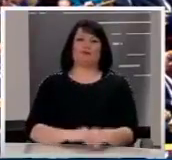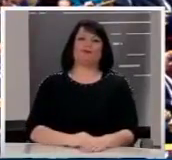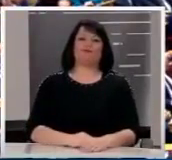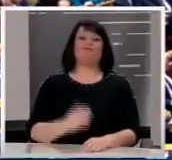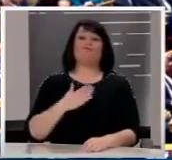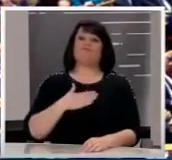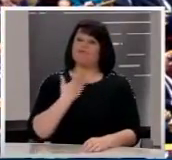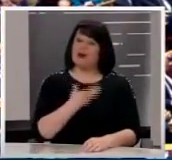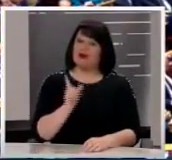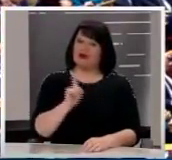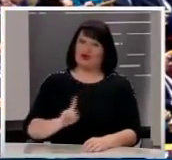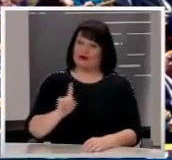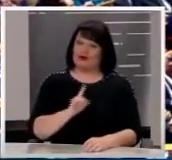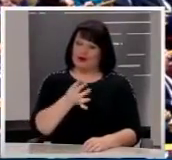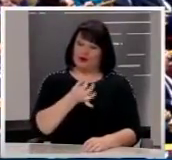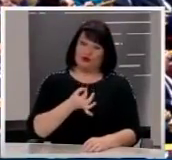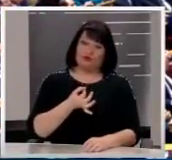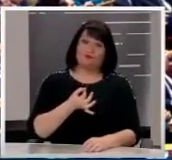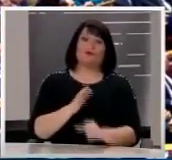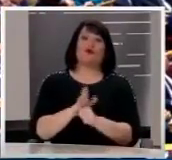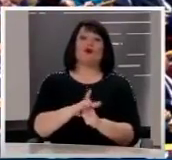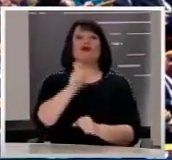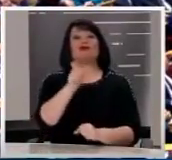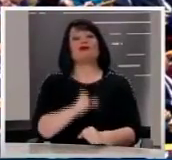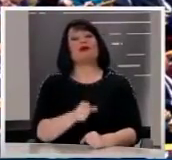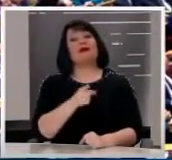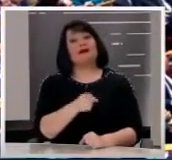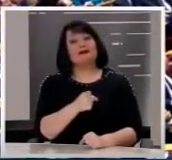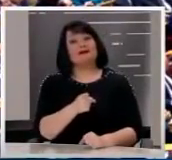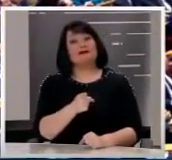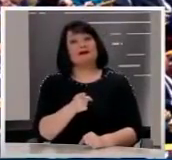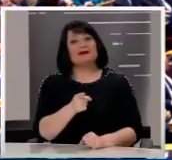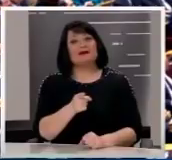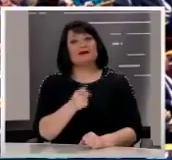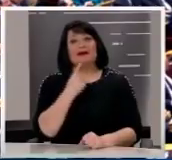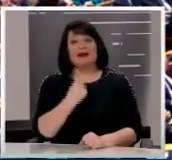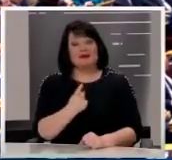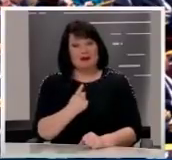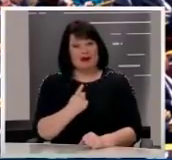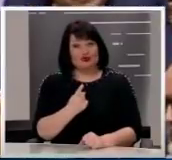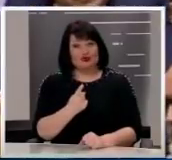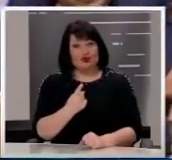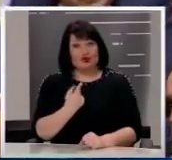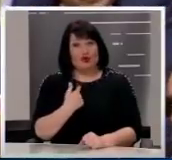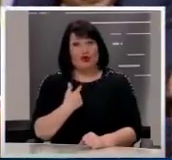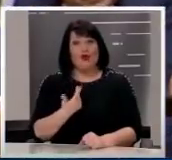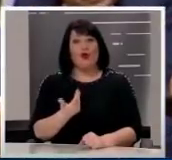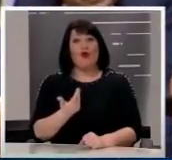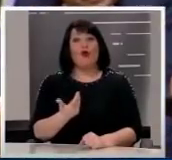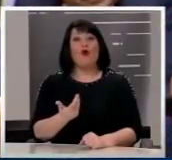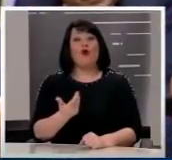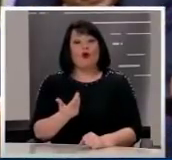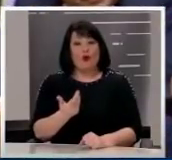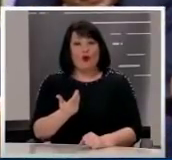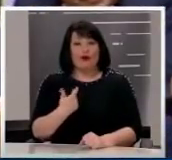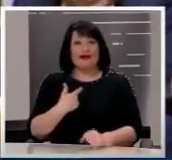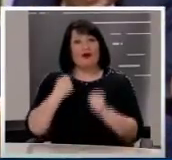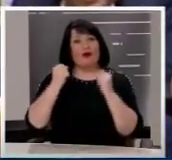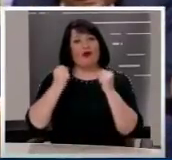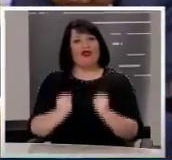Σας ευχαριστώ κύριε Μητσοτάκη, διότι τουλάχιστον εσείς προεξοφλείτε ότι θα κάθομαι σε αυτά τα έδρανα, ο κύριος Σαμαράς προεξοφλεί ότι θα είμαι στον